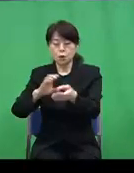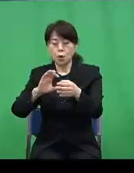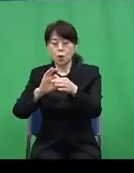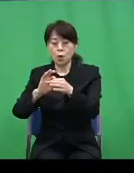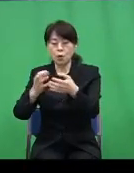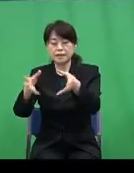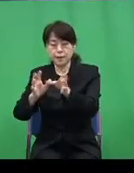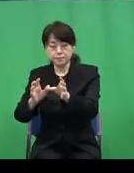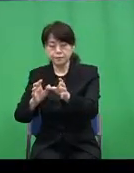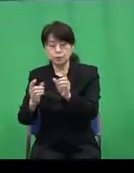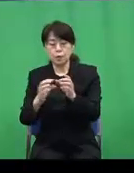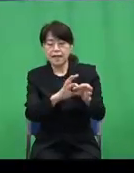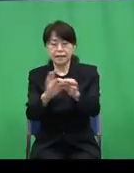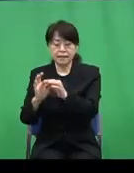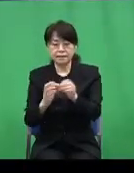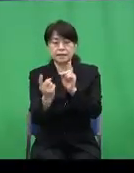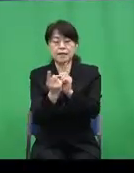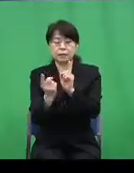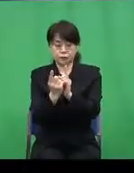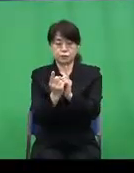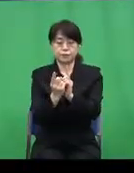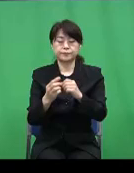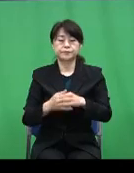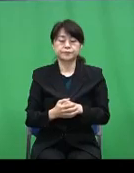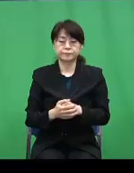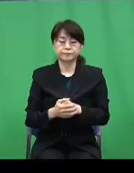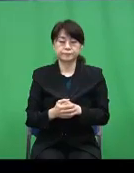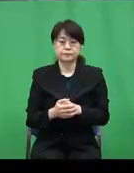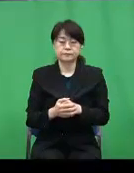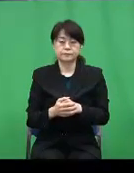ね、対応するということに、いたしております。